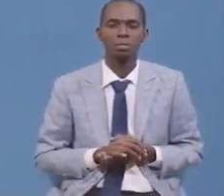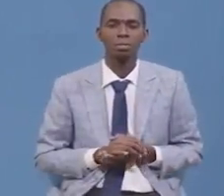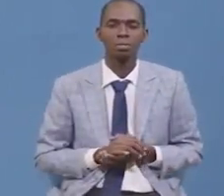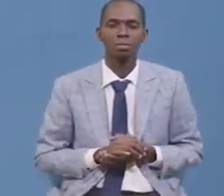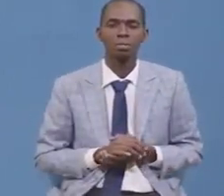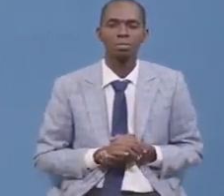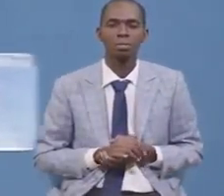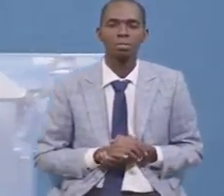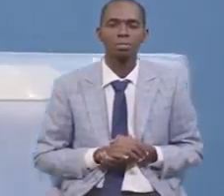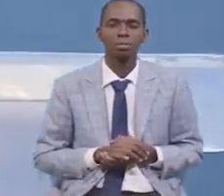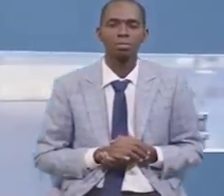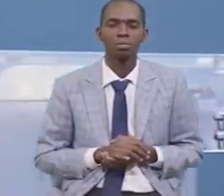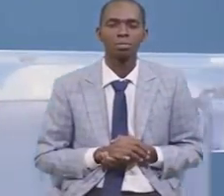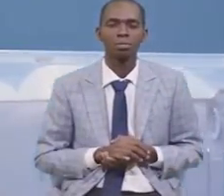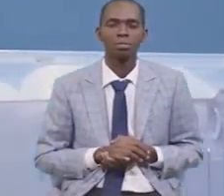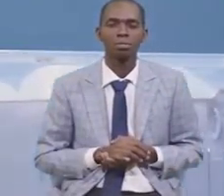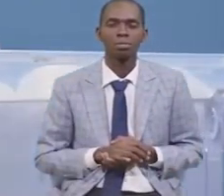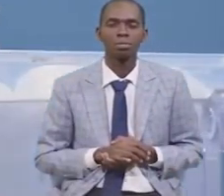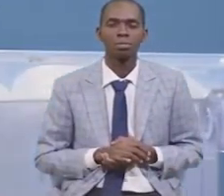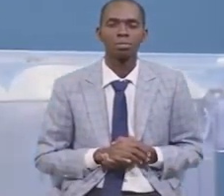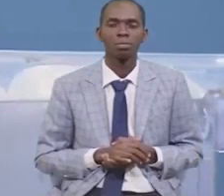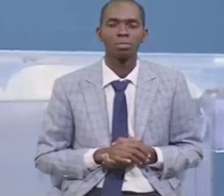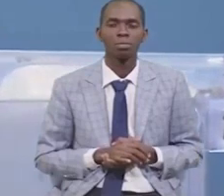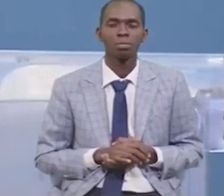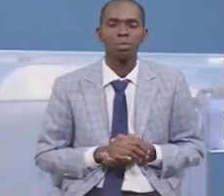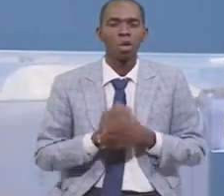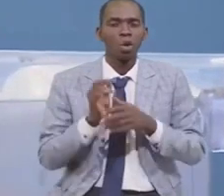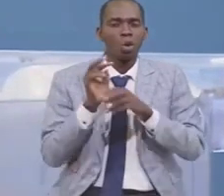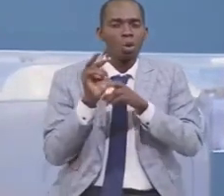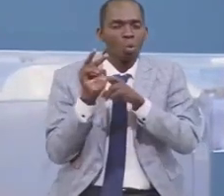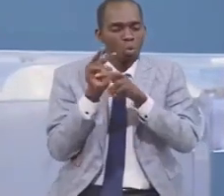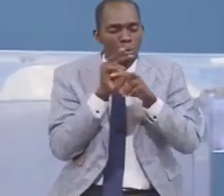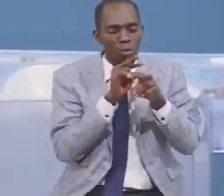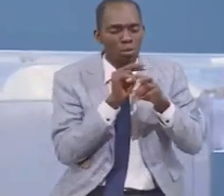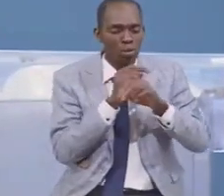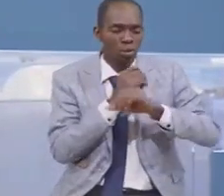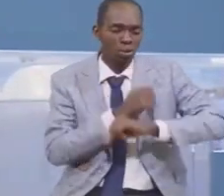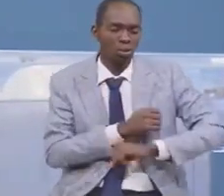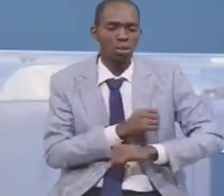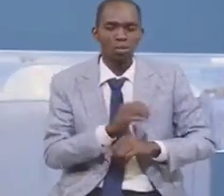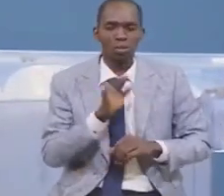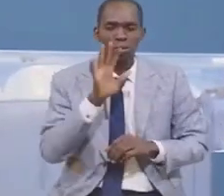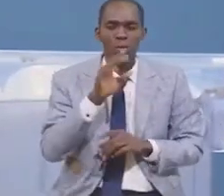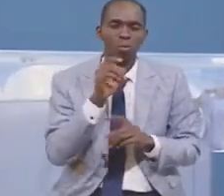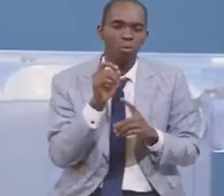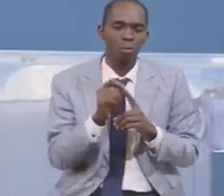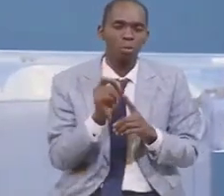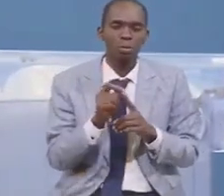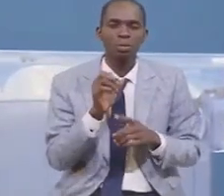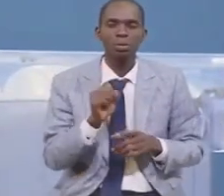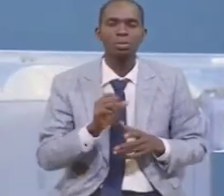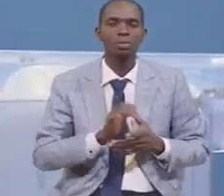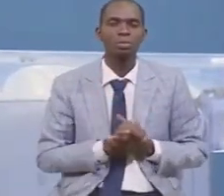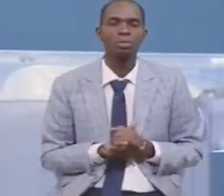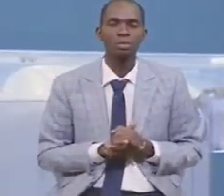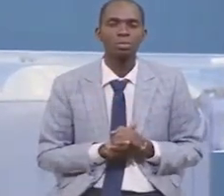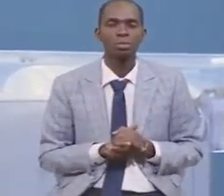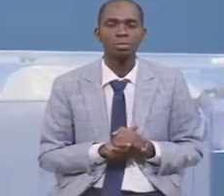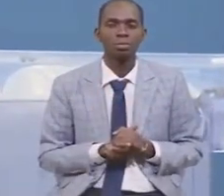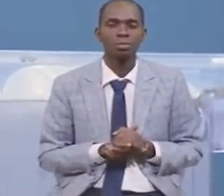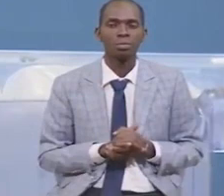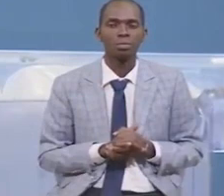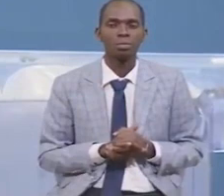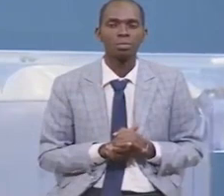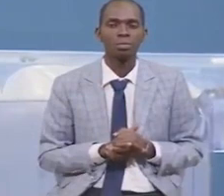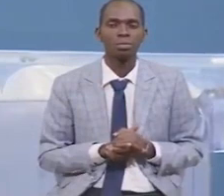వస్తాయి, తద్వారా శిక్షావిధి కలుగుతుంది. Watch over your words. కనుక మీ నోటి మాటల విషయంలో గమనిక కలిగి